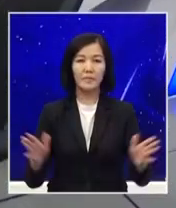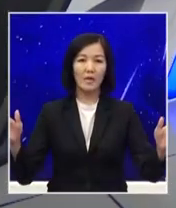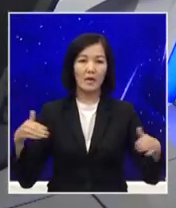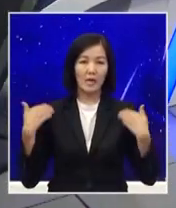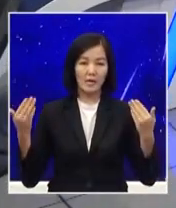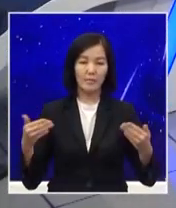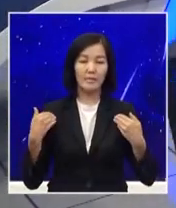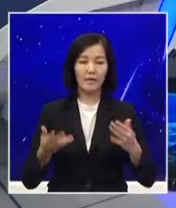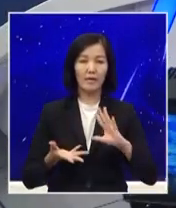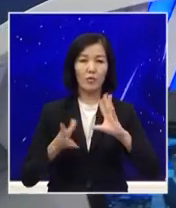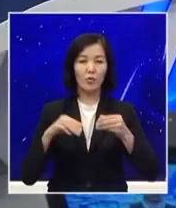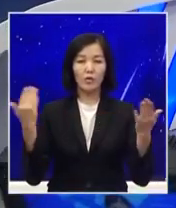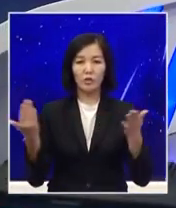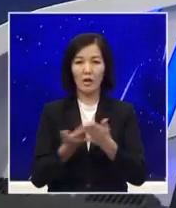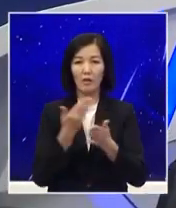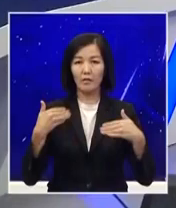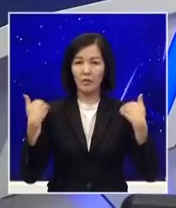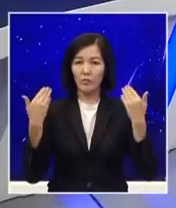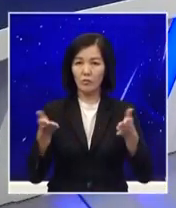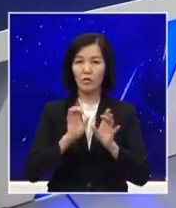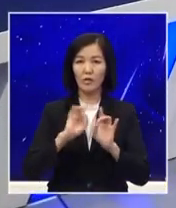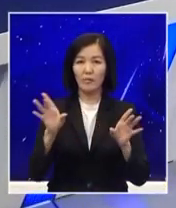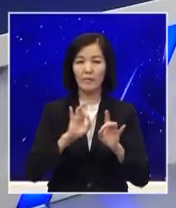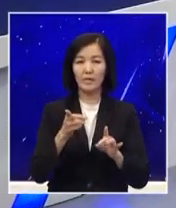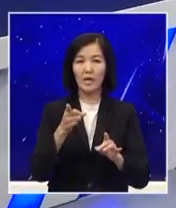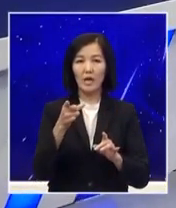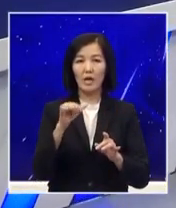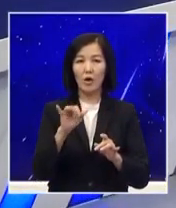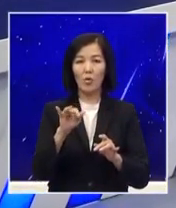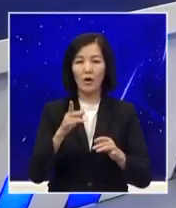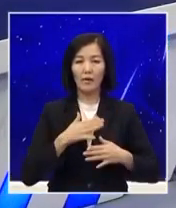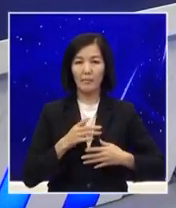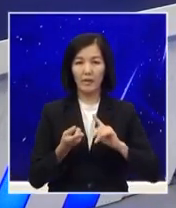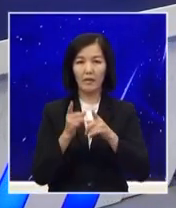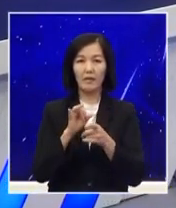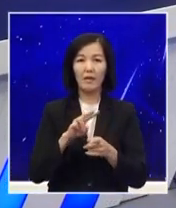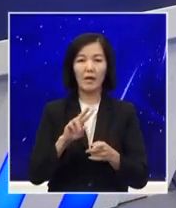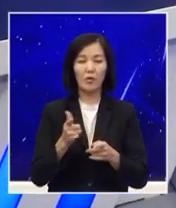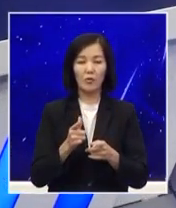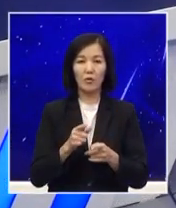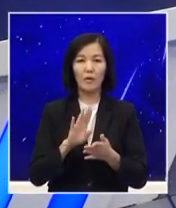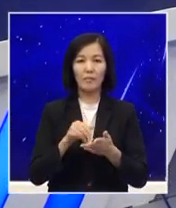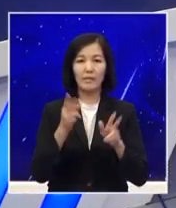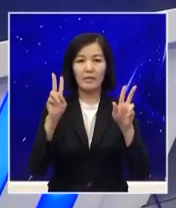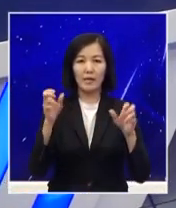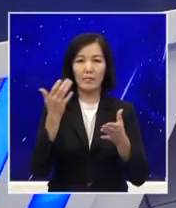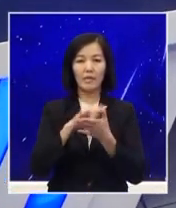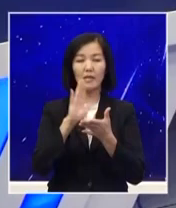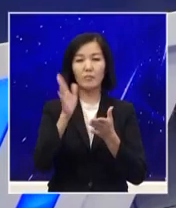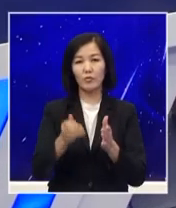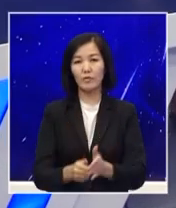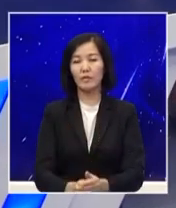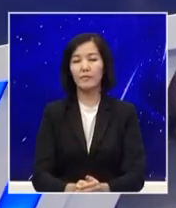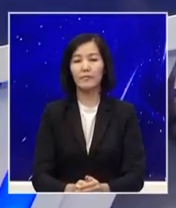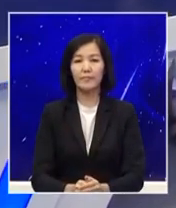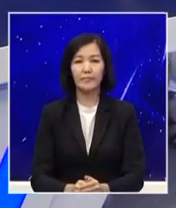Армысыздар, аймақтың бас арнасында қорытынды жаңалықтар студияда ақпараттар легімен Гауһар Мұса, сурдо аудармада Айгүл Жұмашқызы. Қымбатты